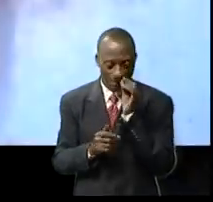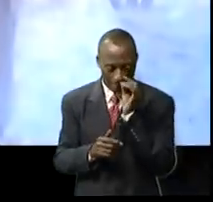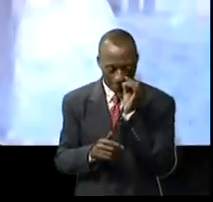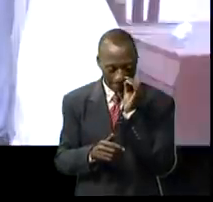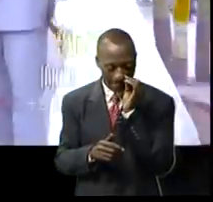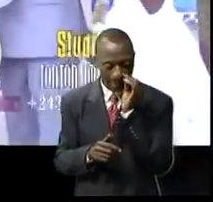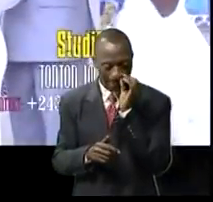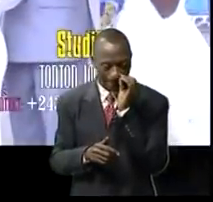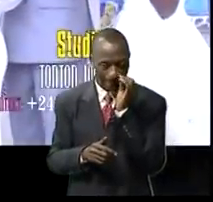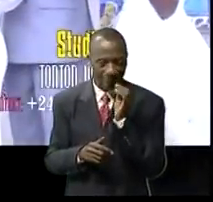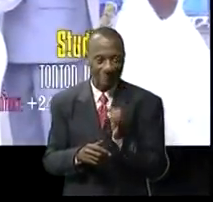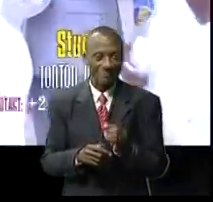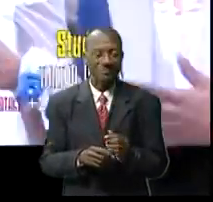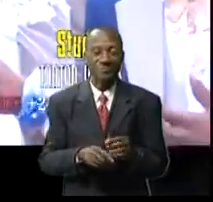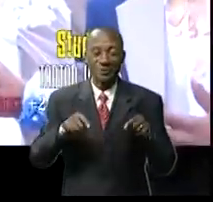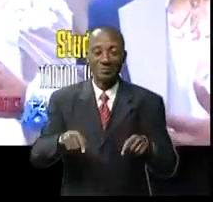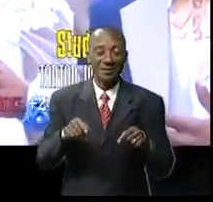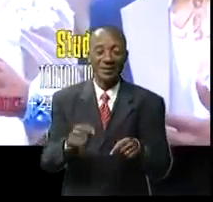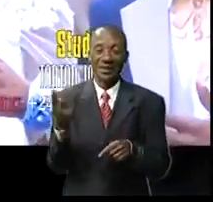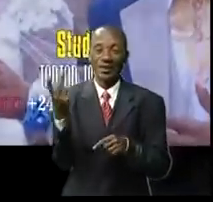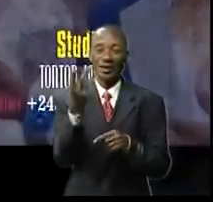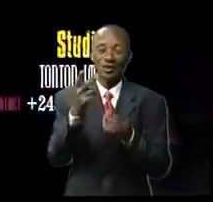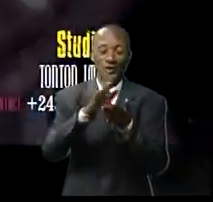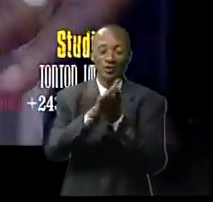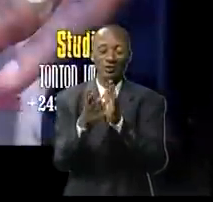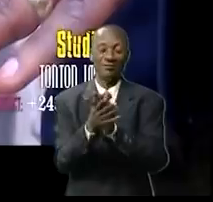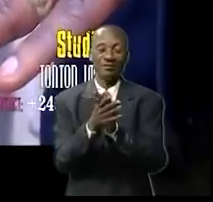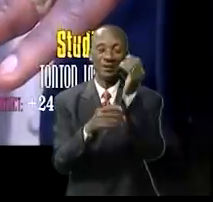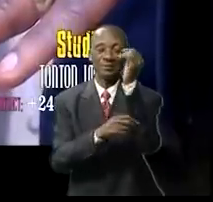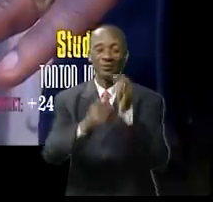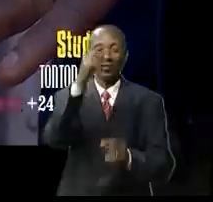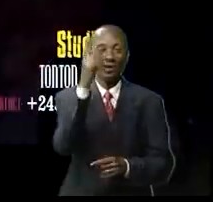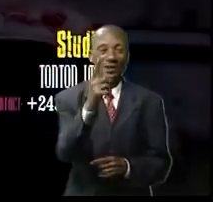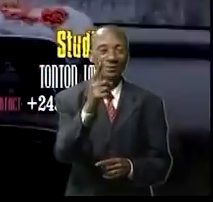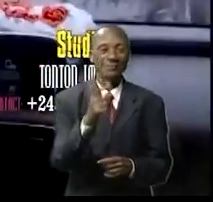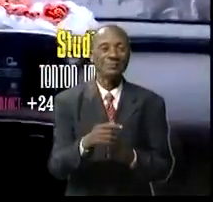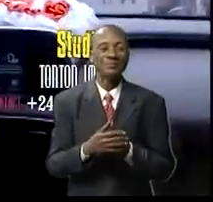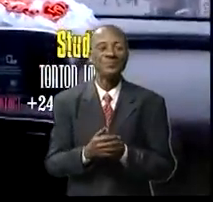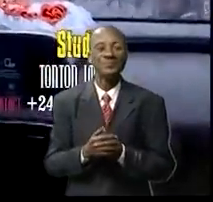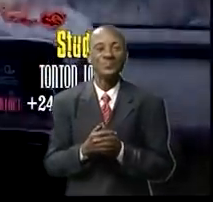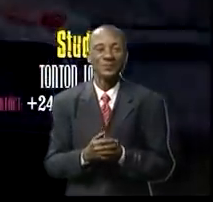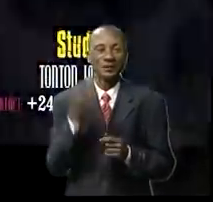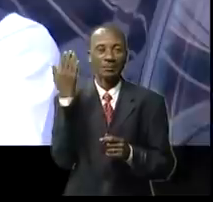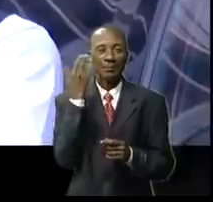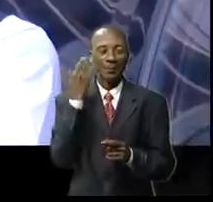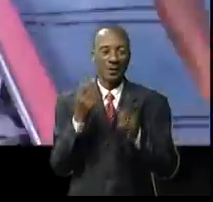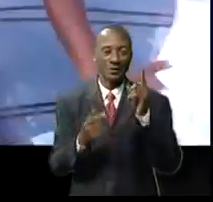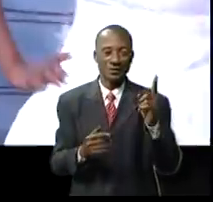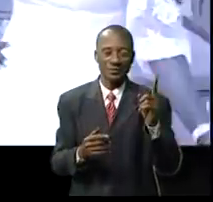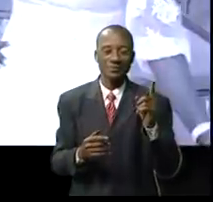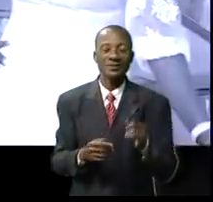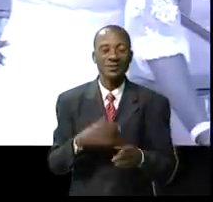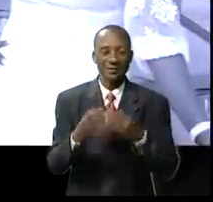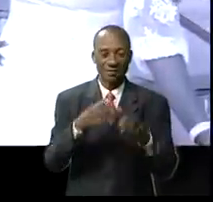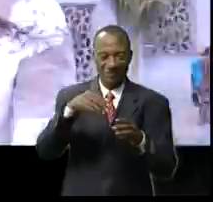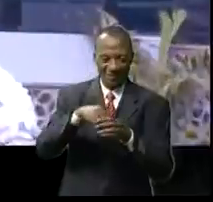Ils sont devenus une seule chair depuis le samedi 28 août 2021. Jires Tofunje Otchoumbé, monteur à la direction des infos TV